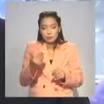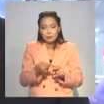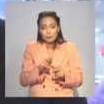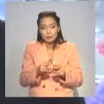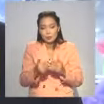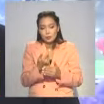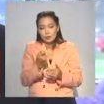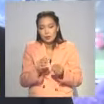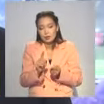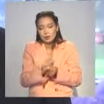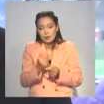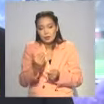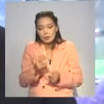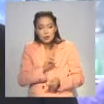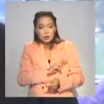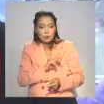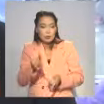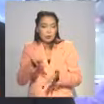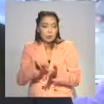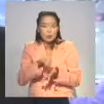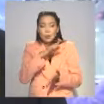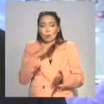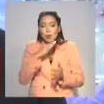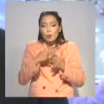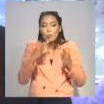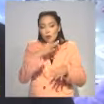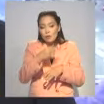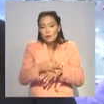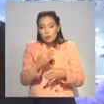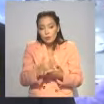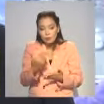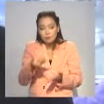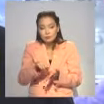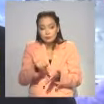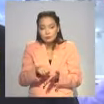өйткені сол кісілердің жаңағы скутердің қатысуымен өте көп жол апаттары болып жатыр, осыған қатты көңіл аудару керек деп ойлаймын.